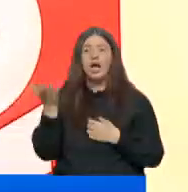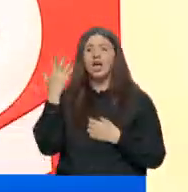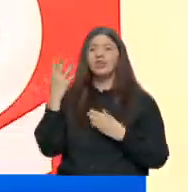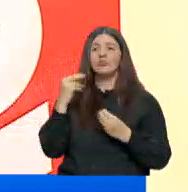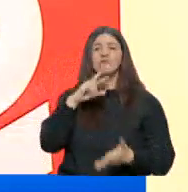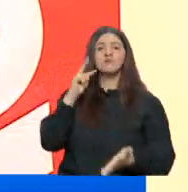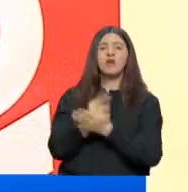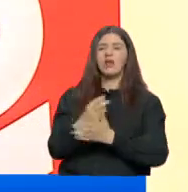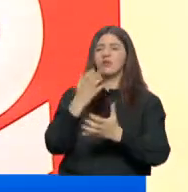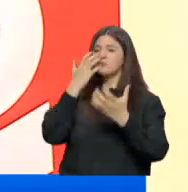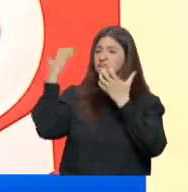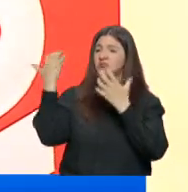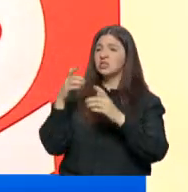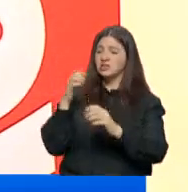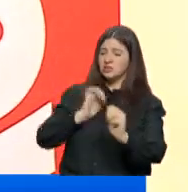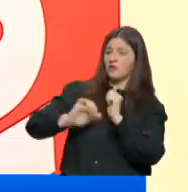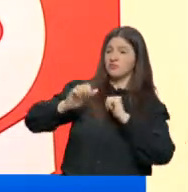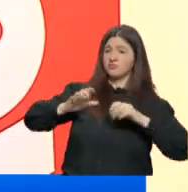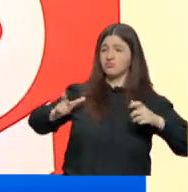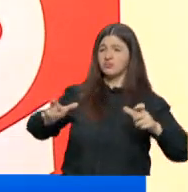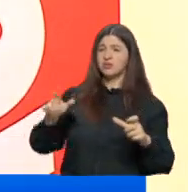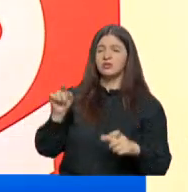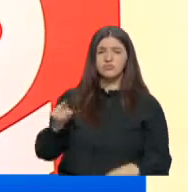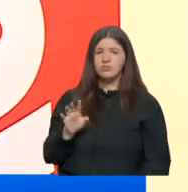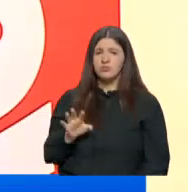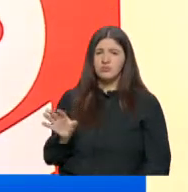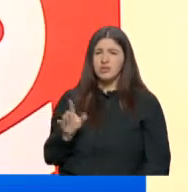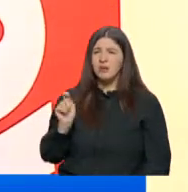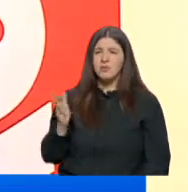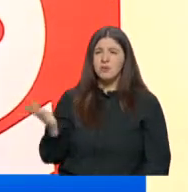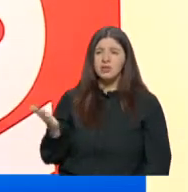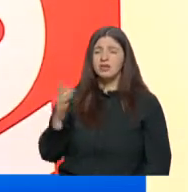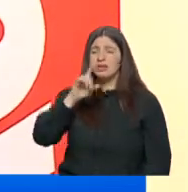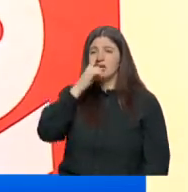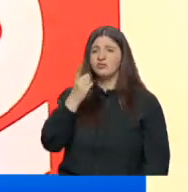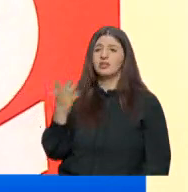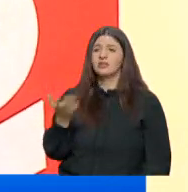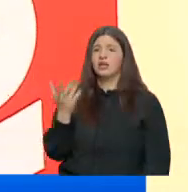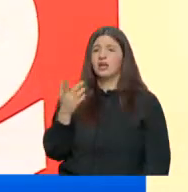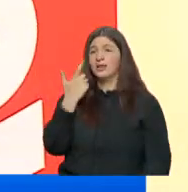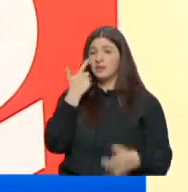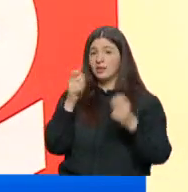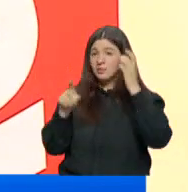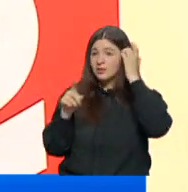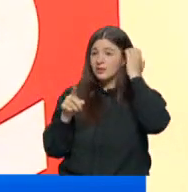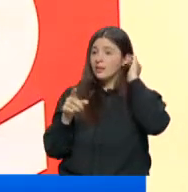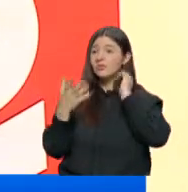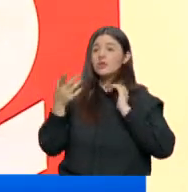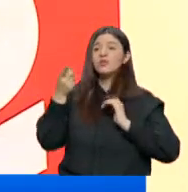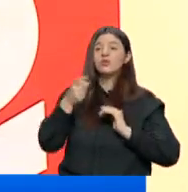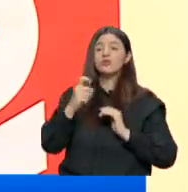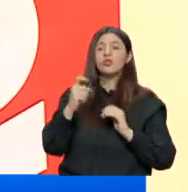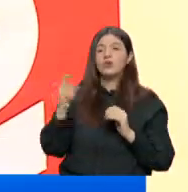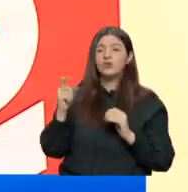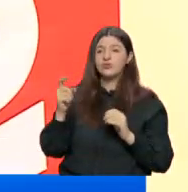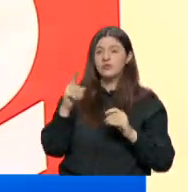bir kararlılıkla savunurlardı bunları. Şimdi artık savunamaz haldeler. Dolayısıyla sadece hani dikkat edin. Mesela